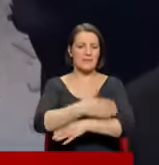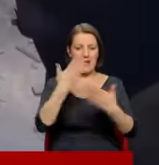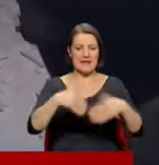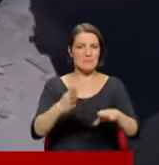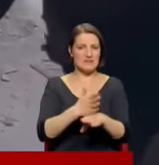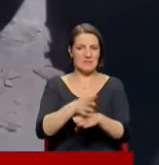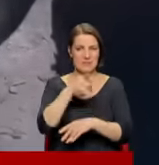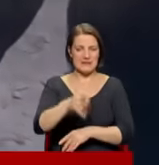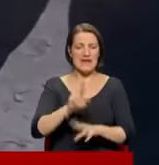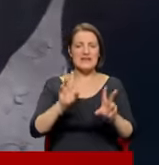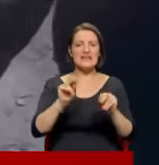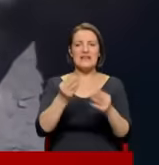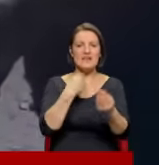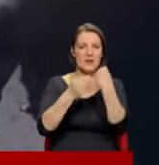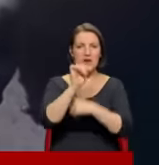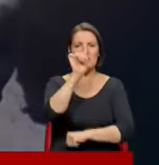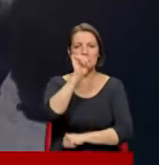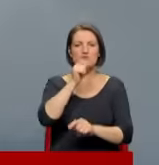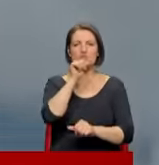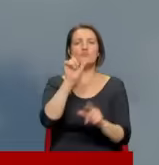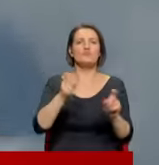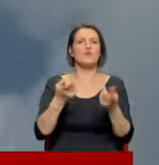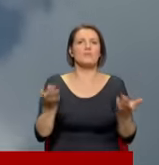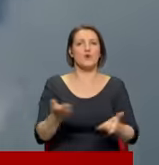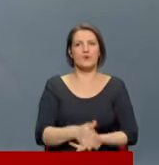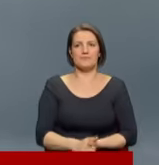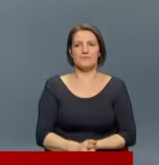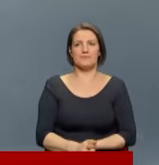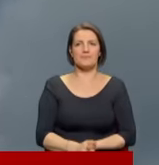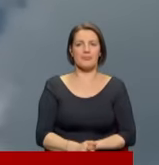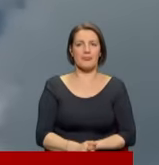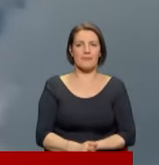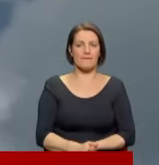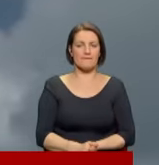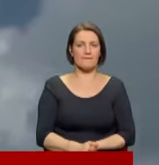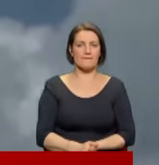engellemesi nedeniyle yeterli gıda ve içecek su bulunamıyor.